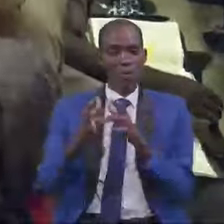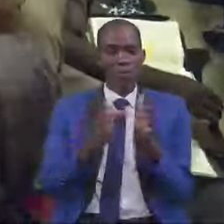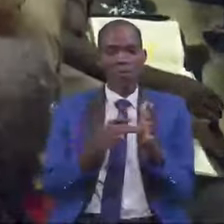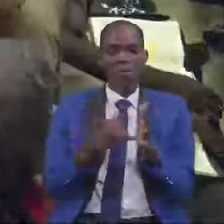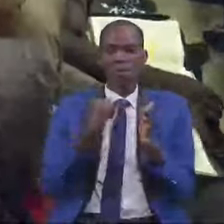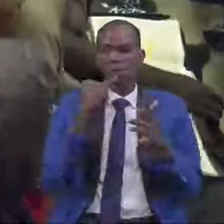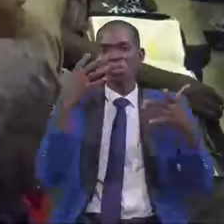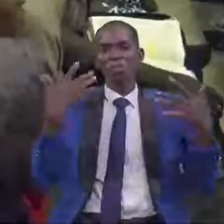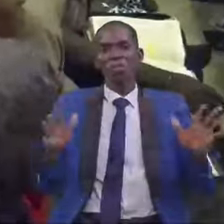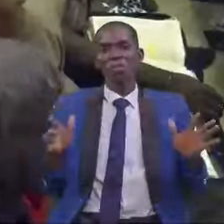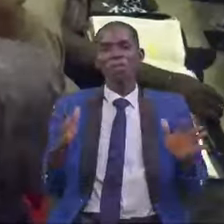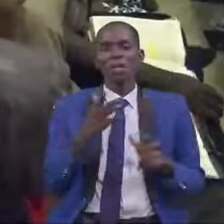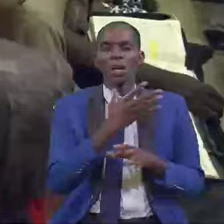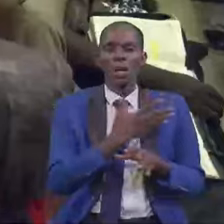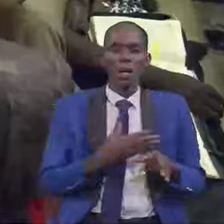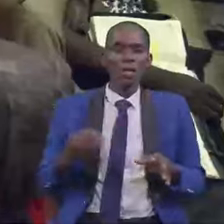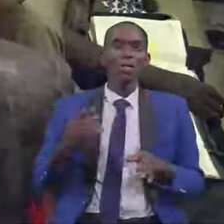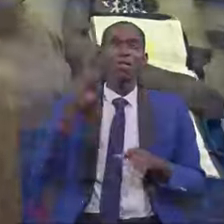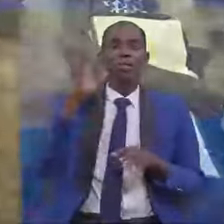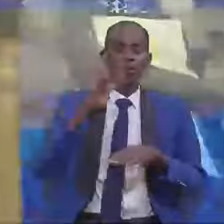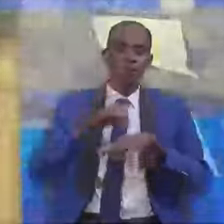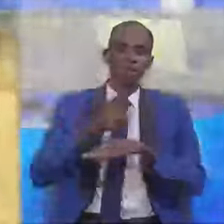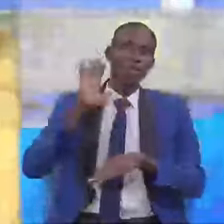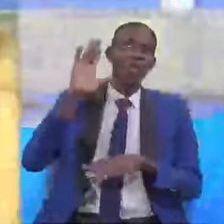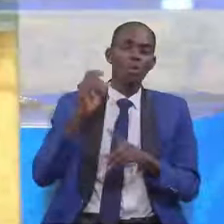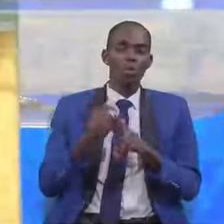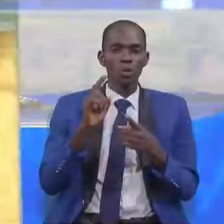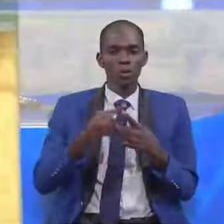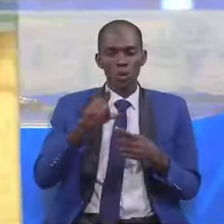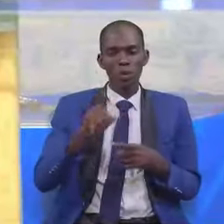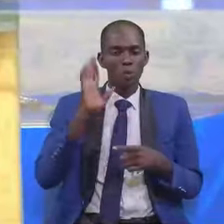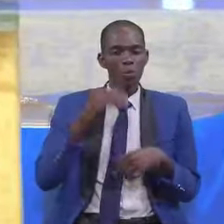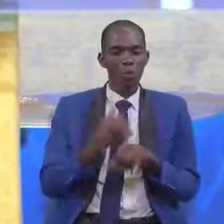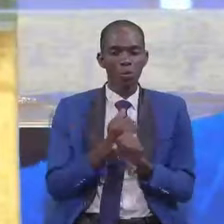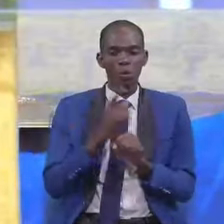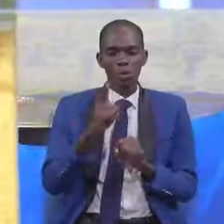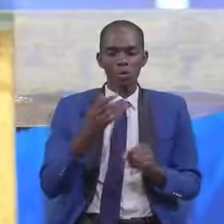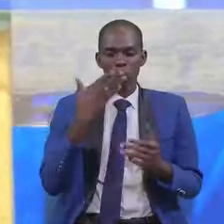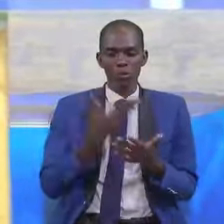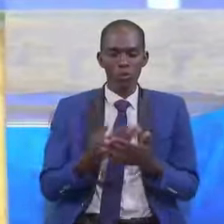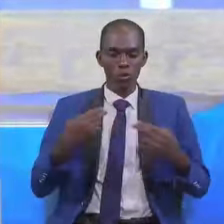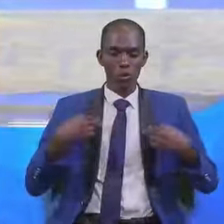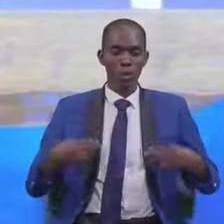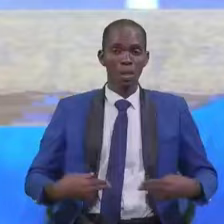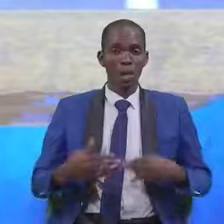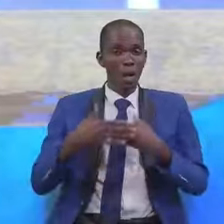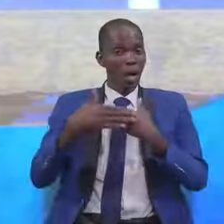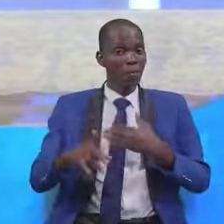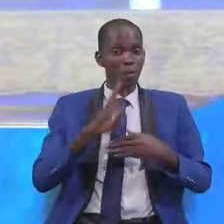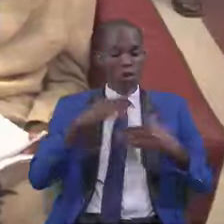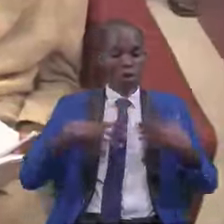Et il vous enverra sa parole et vous donnera la santé après la guérison. Parce que je sais que vous l'aurez ce